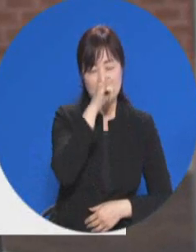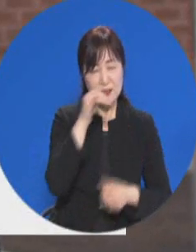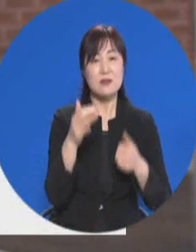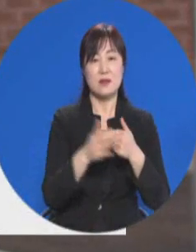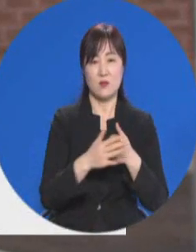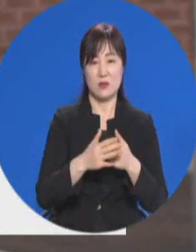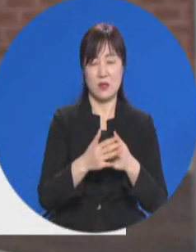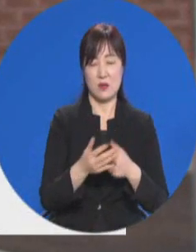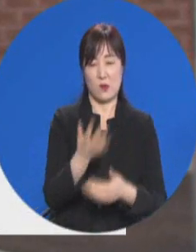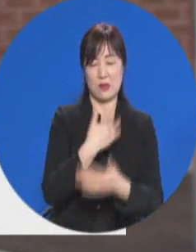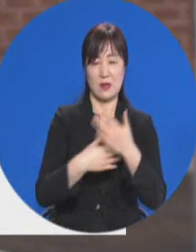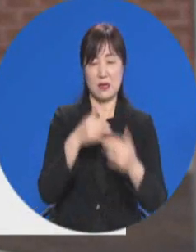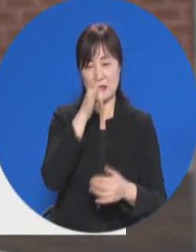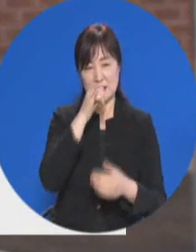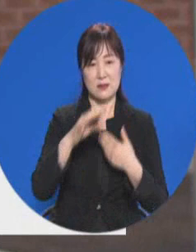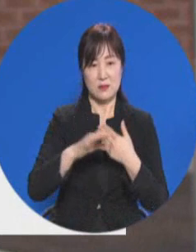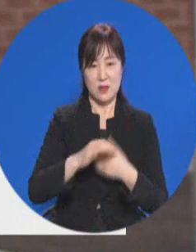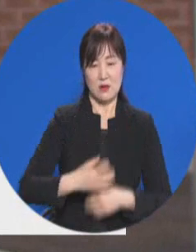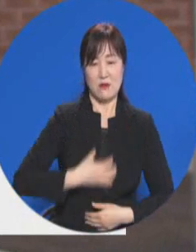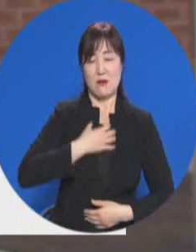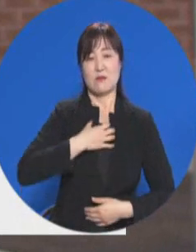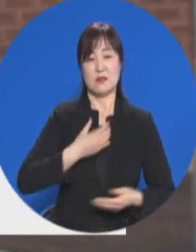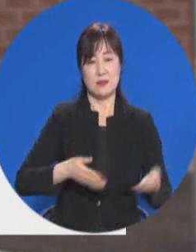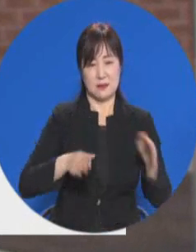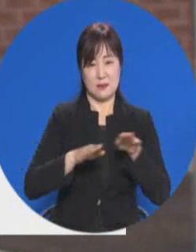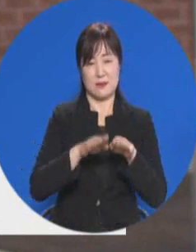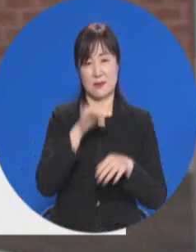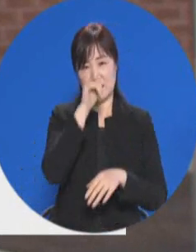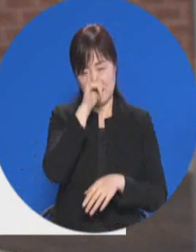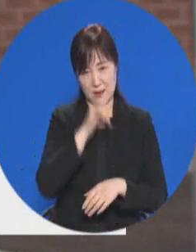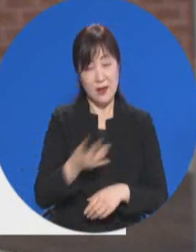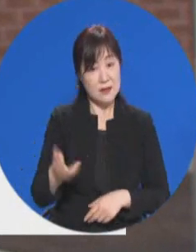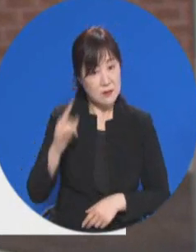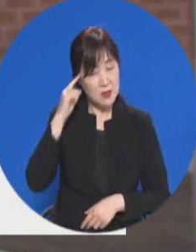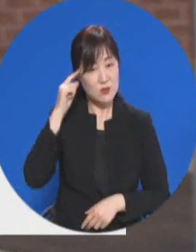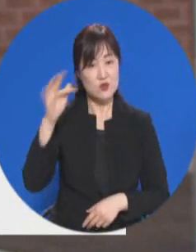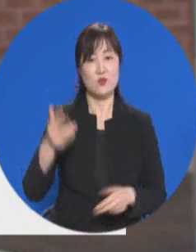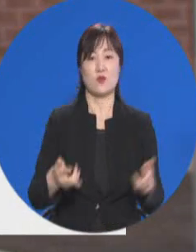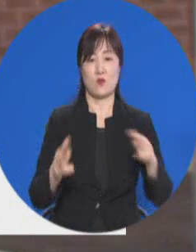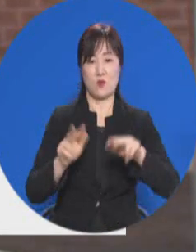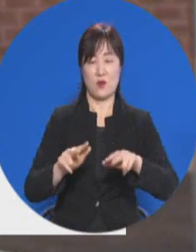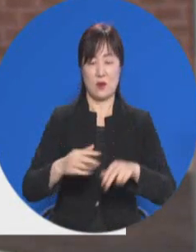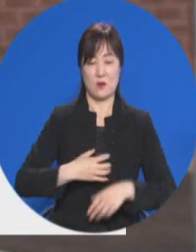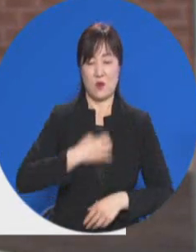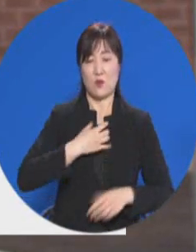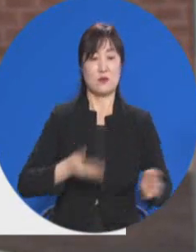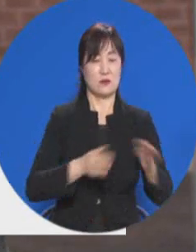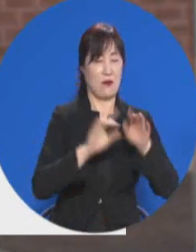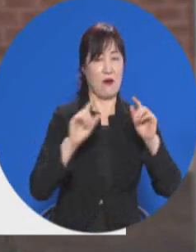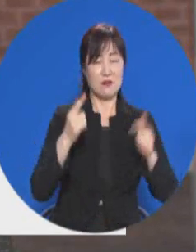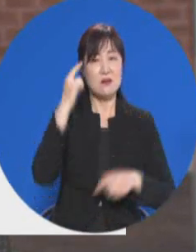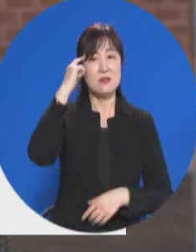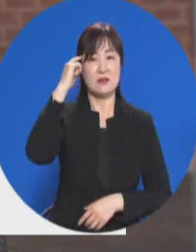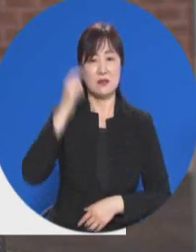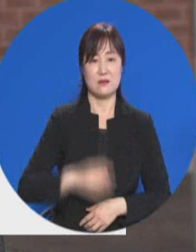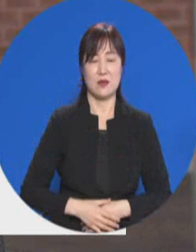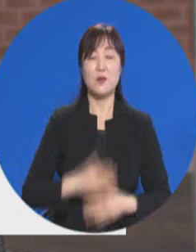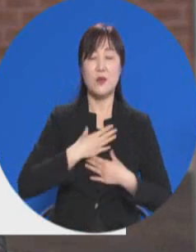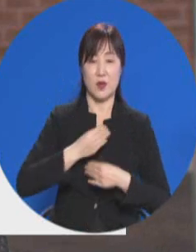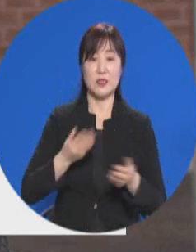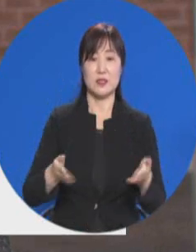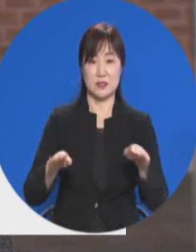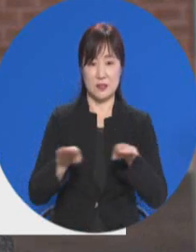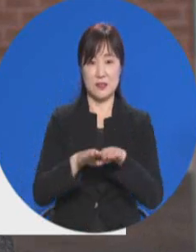화장터가 같이 들어있기 때문에 그 혐오시설을 했지 추모 공원 자체는 혐오시설 저는 아니라고 봅니다. 편의시설로